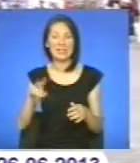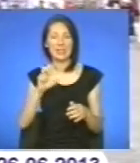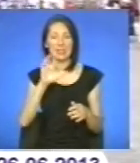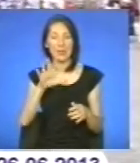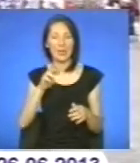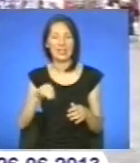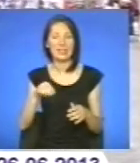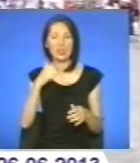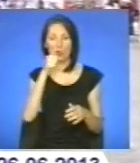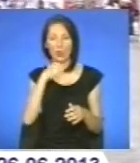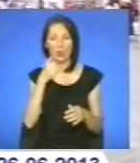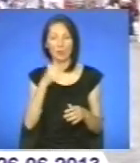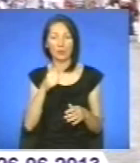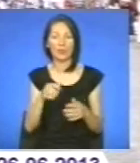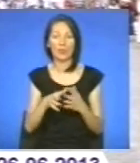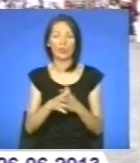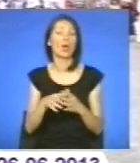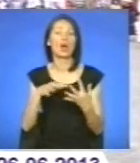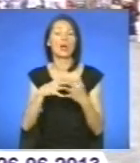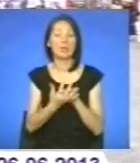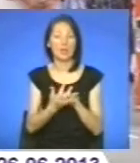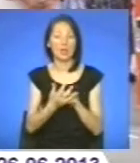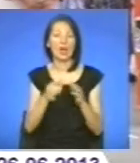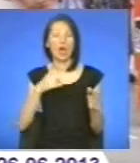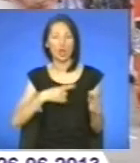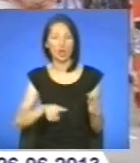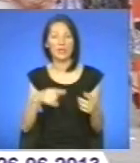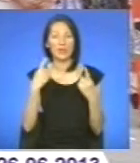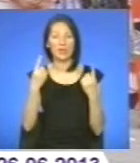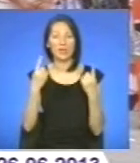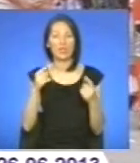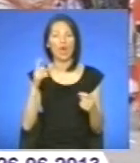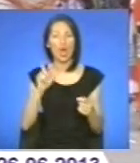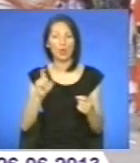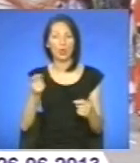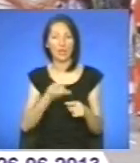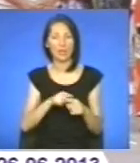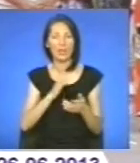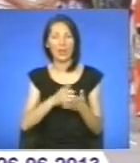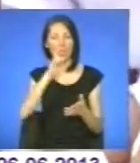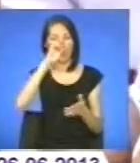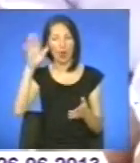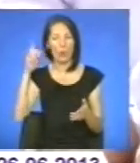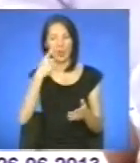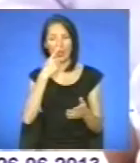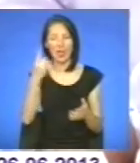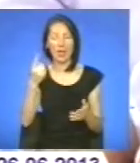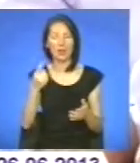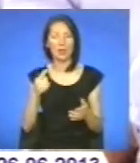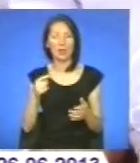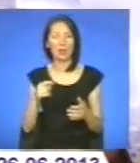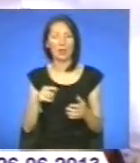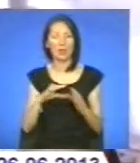ефективних господарях, міцних сім'ях. Із села вийшли видатні люди, які стали відомими далеко за його межами. Під час святкового дійства